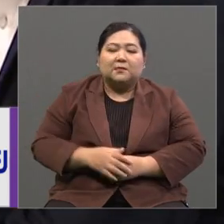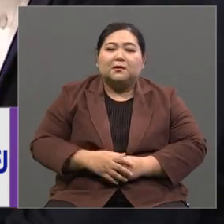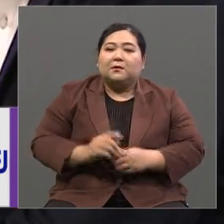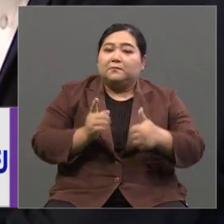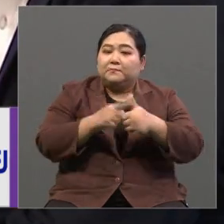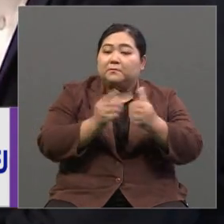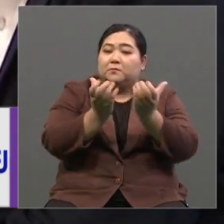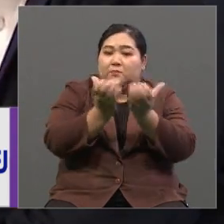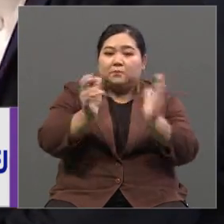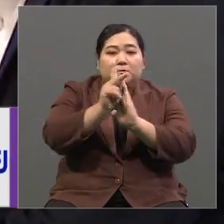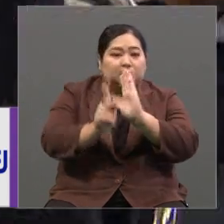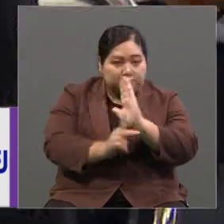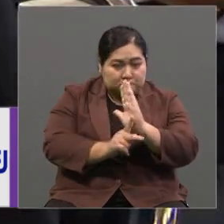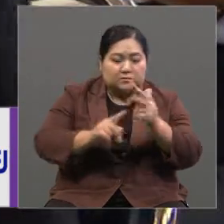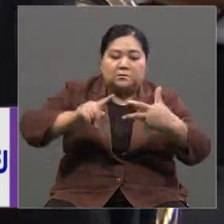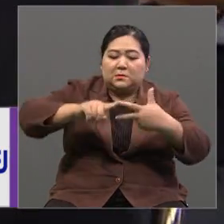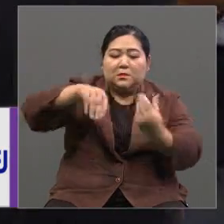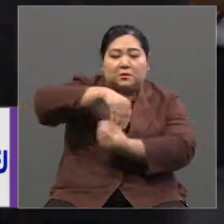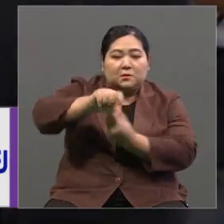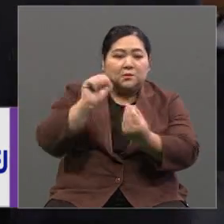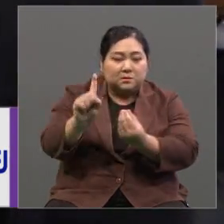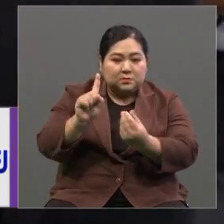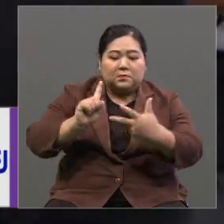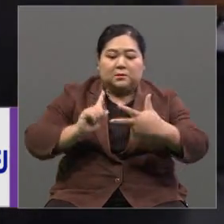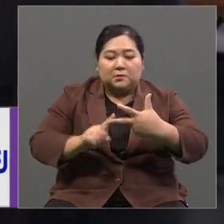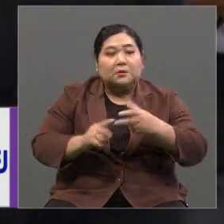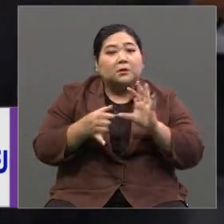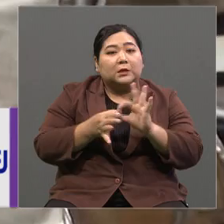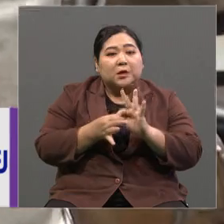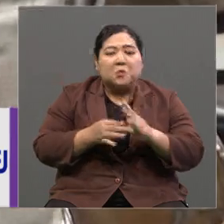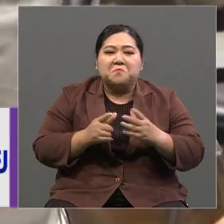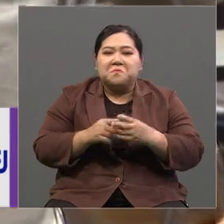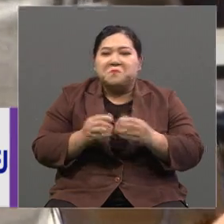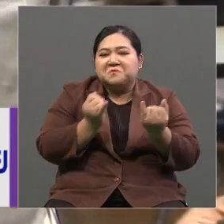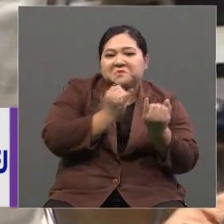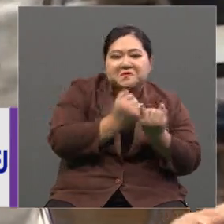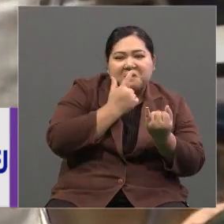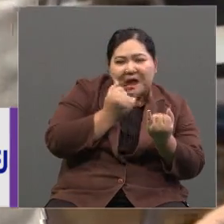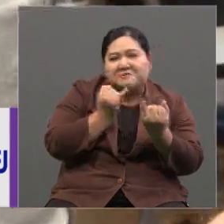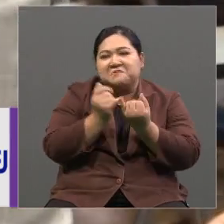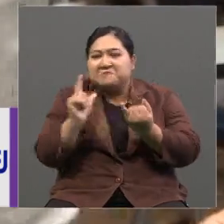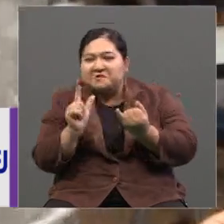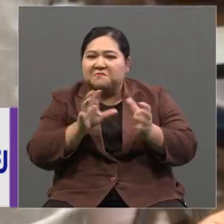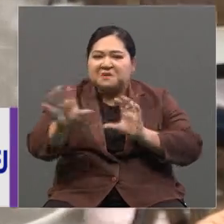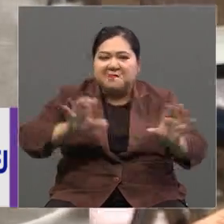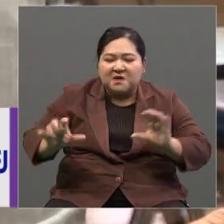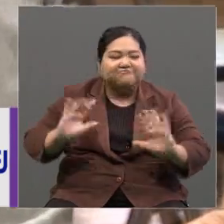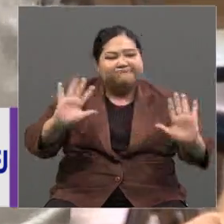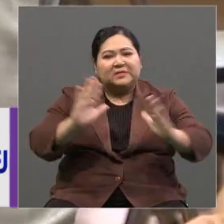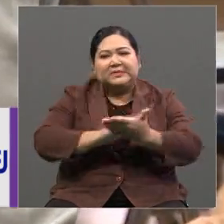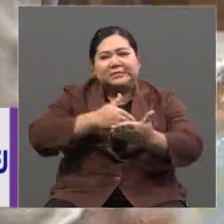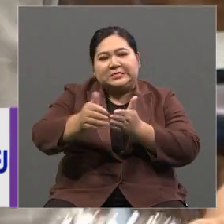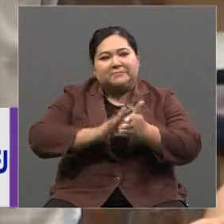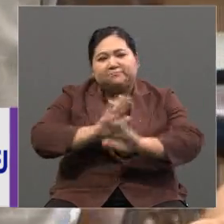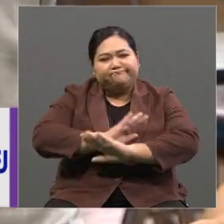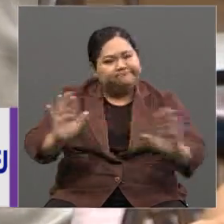นูญนะคะเศรษฐกิจรวมถึงเรื่องของการสลายขั้วไม่มีสีละไม่มีการแบ่งแยกสีละก็สมัครส